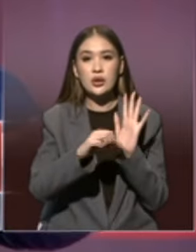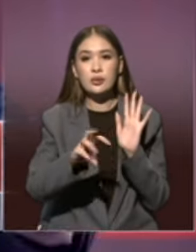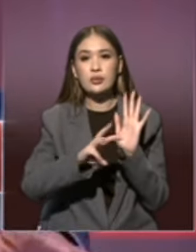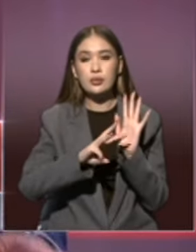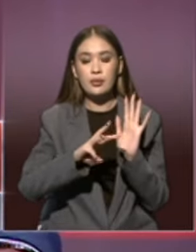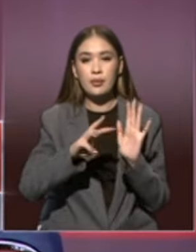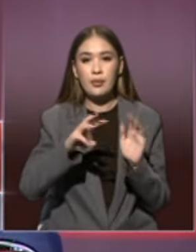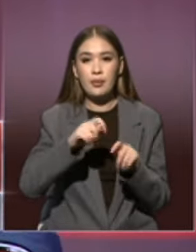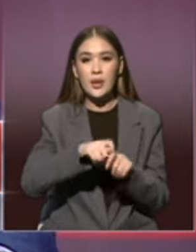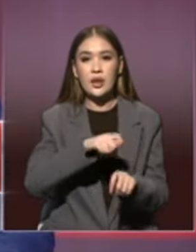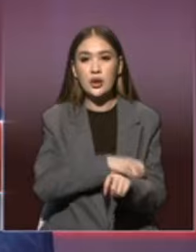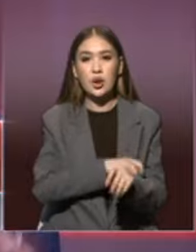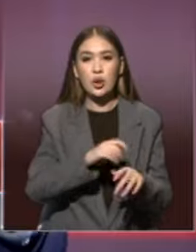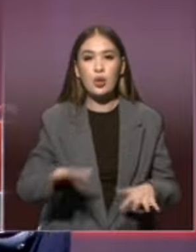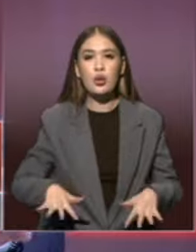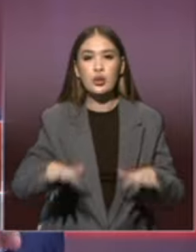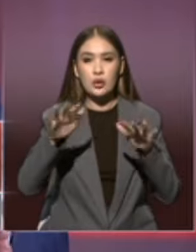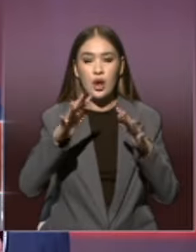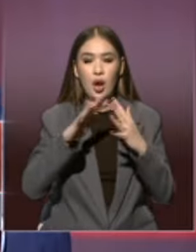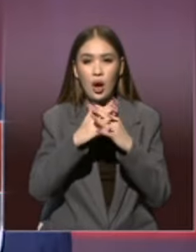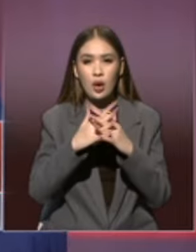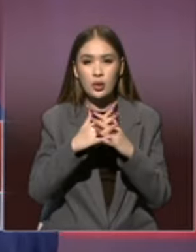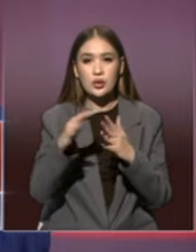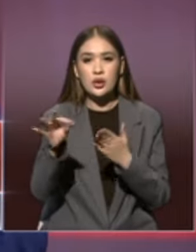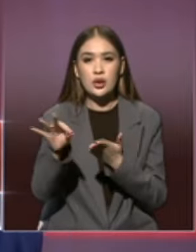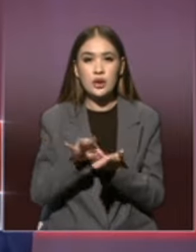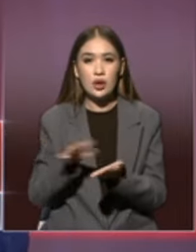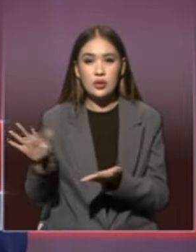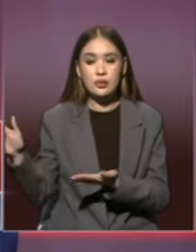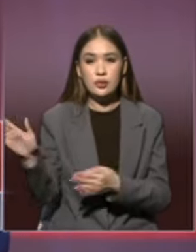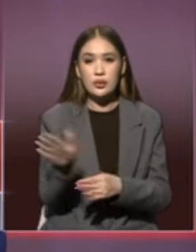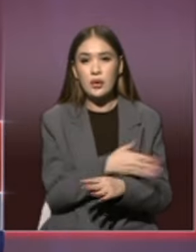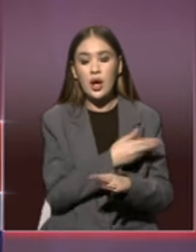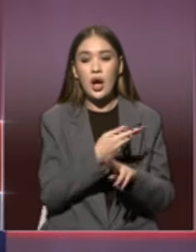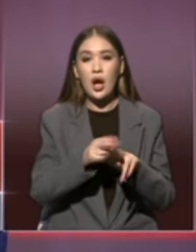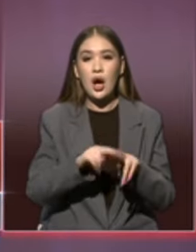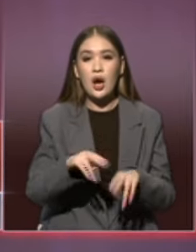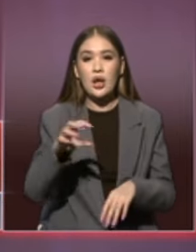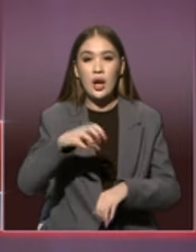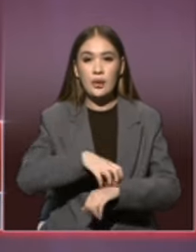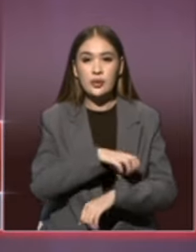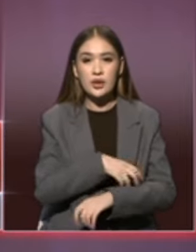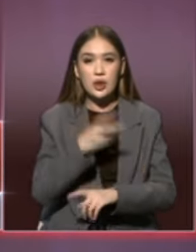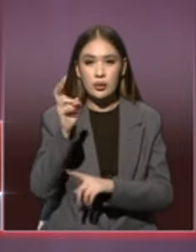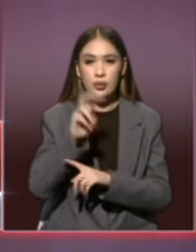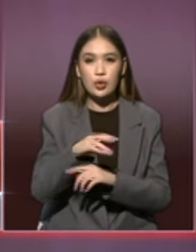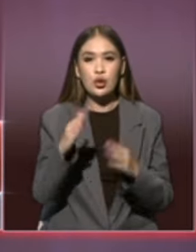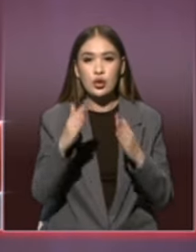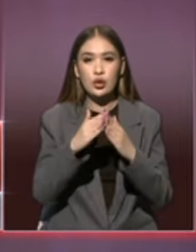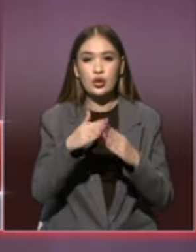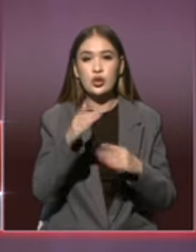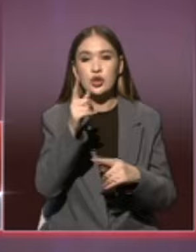ауылдың барлығын су шайған. Жаңа да комиссия келіп, үйлердің жартысын жарамсыз деп тауып,